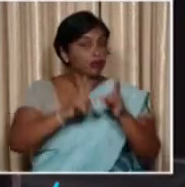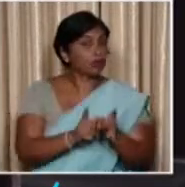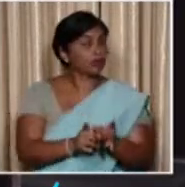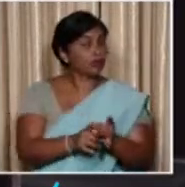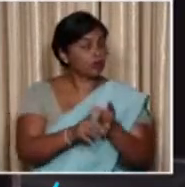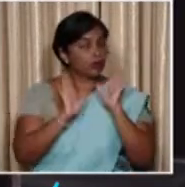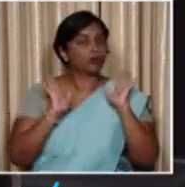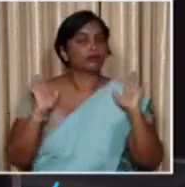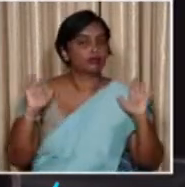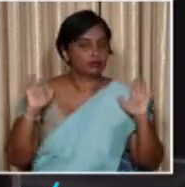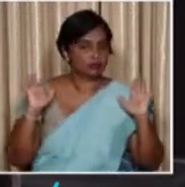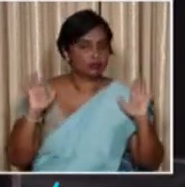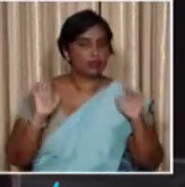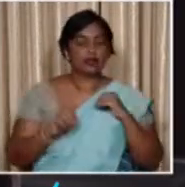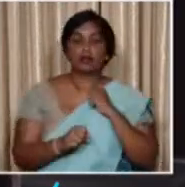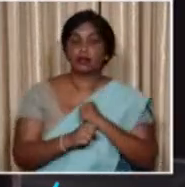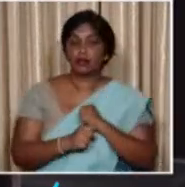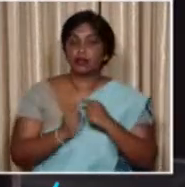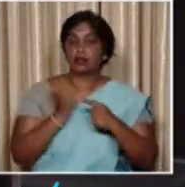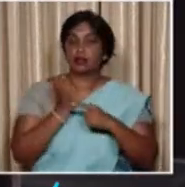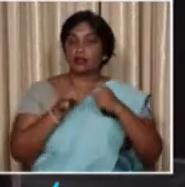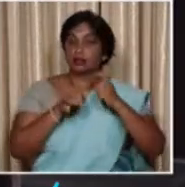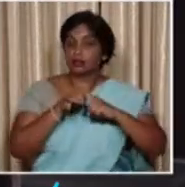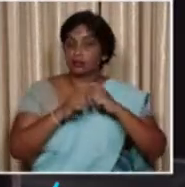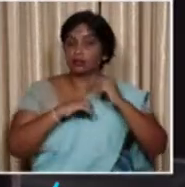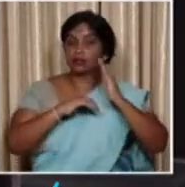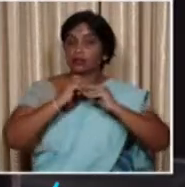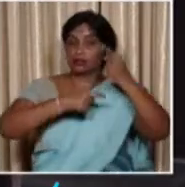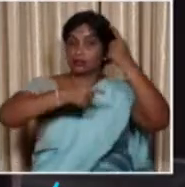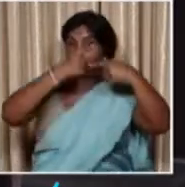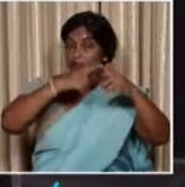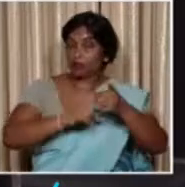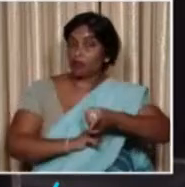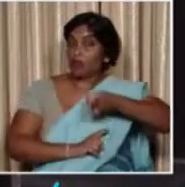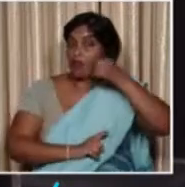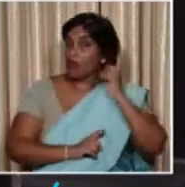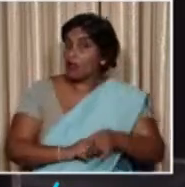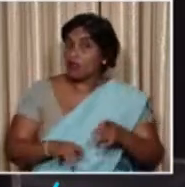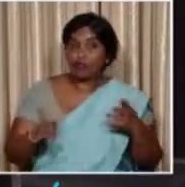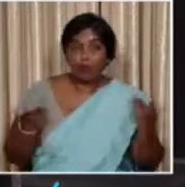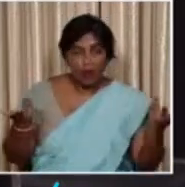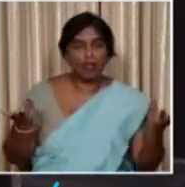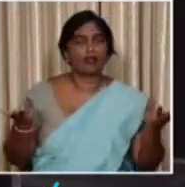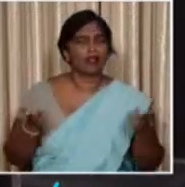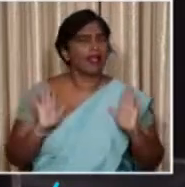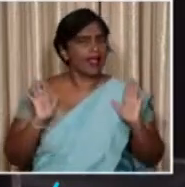කළ යුතුයි රජයේ ප්‍රසම්පාදන ක්‍රියාවලිය අනුමත නොකිරීමම ඇති